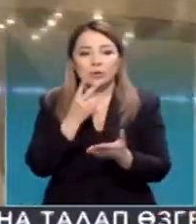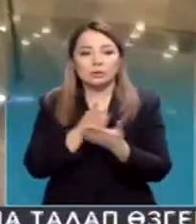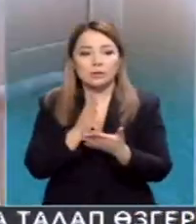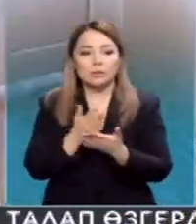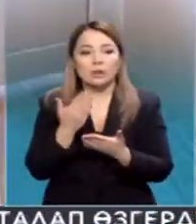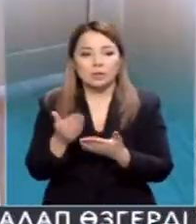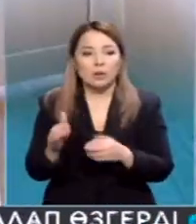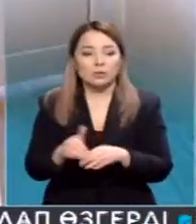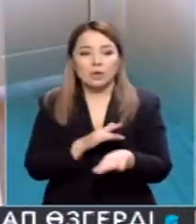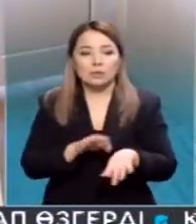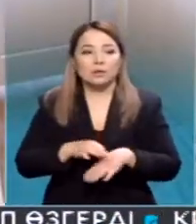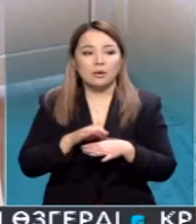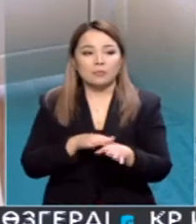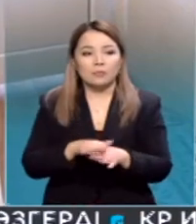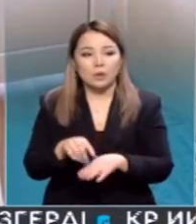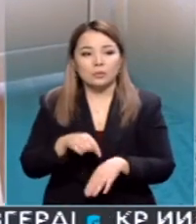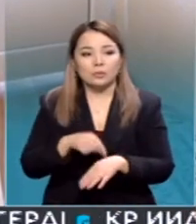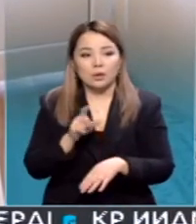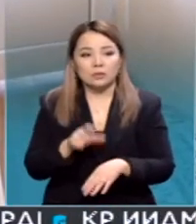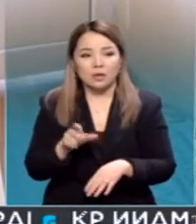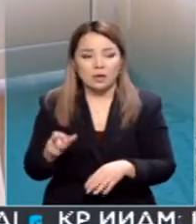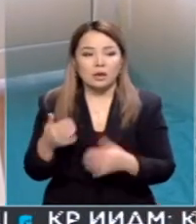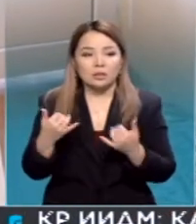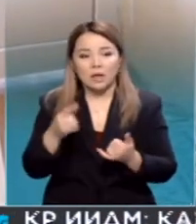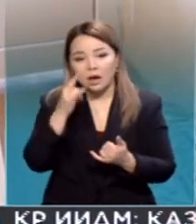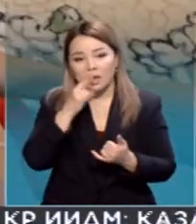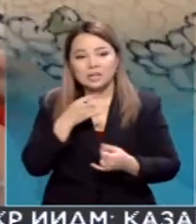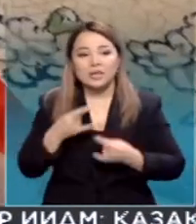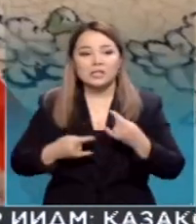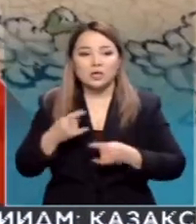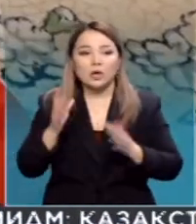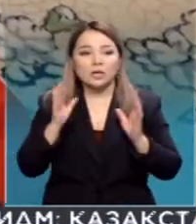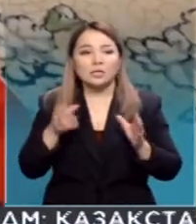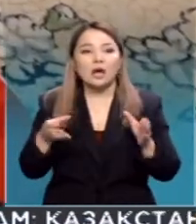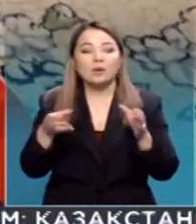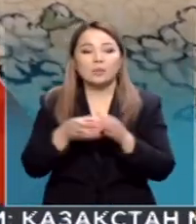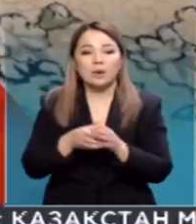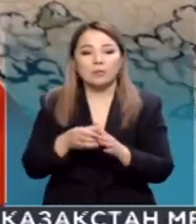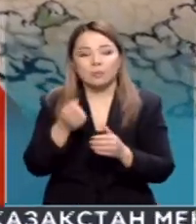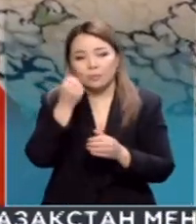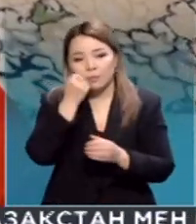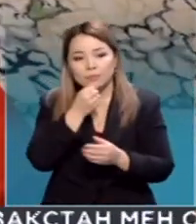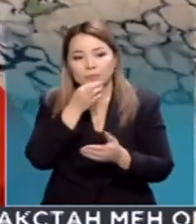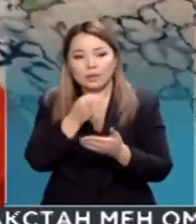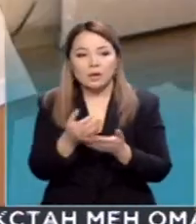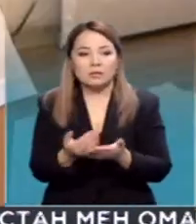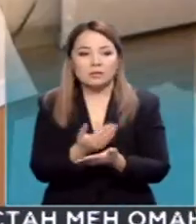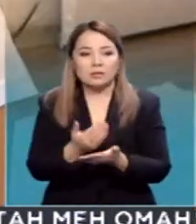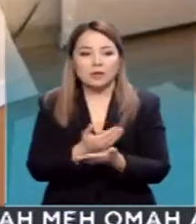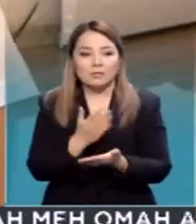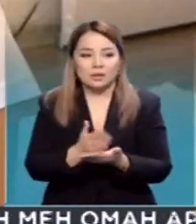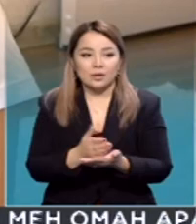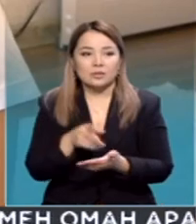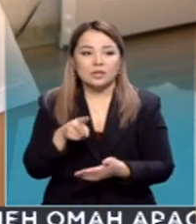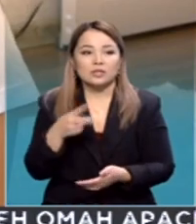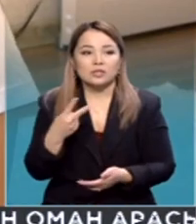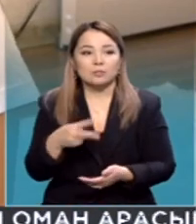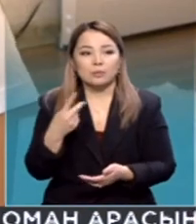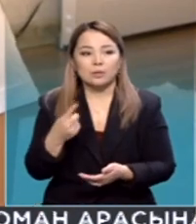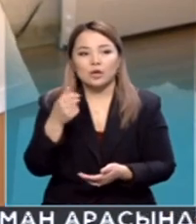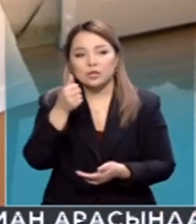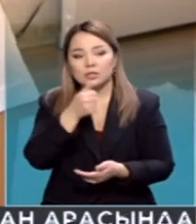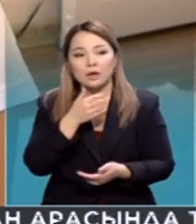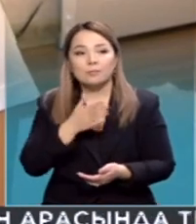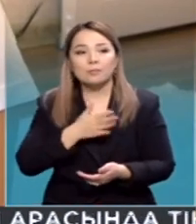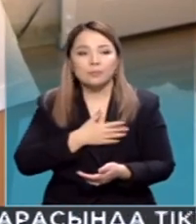көрсетілген. Қайырымдылықтың шарапатын сезінген жандар бүгінде Қазақстан телерадио корпорациясына шексіз алғысын білдіруде. 2021 жылы